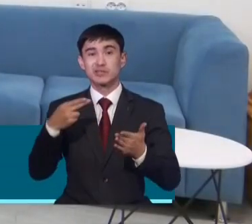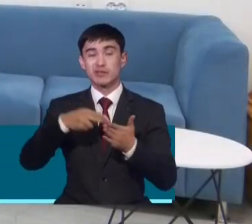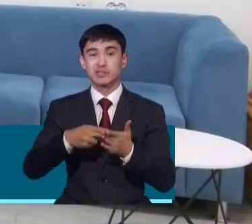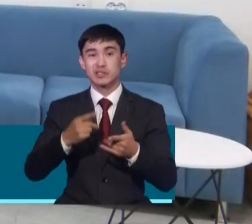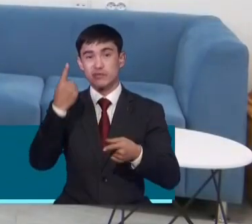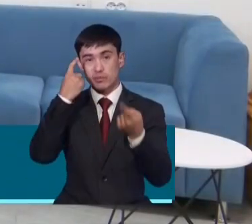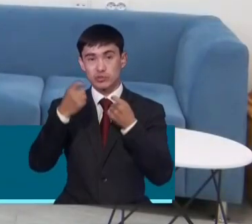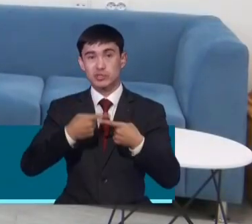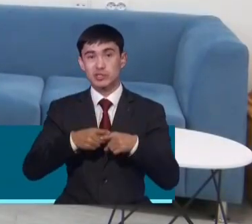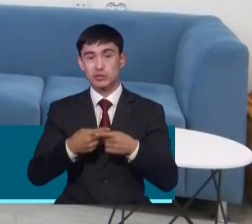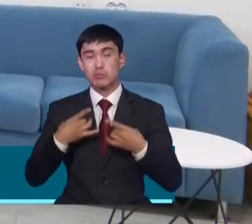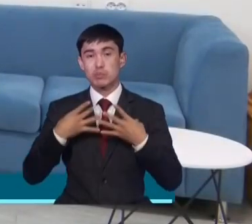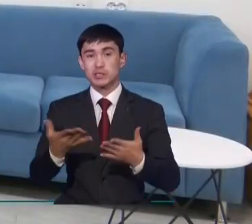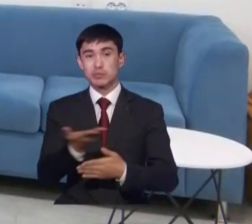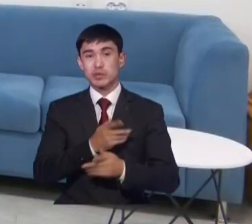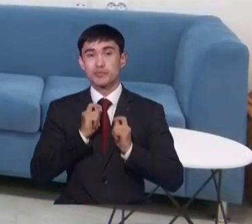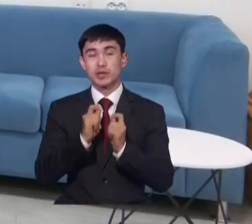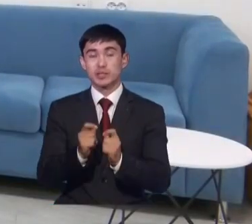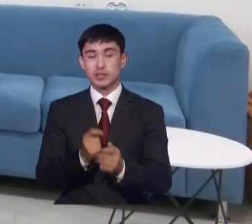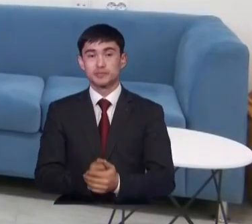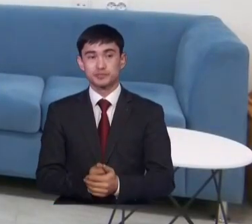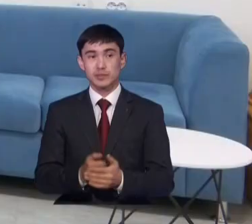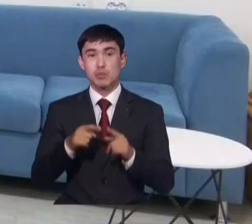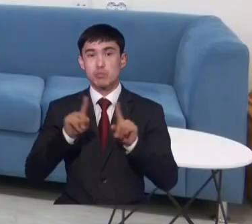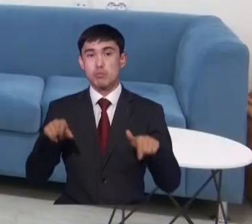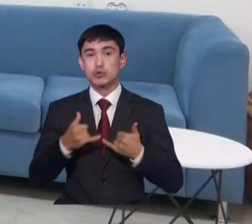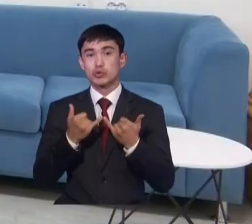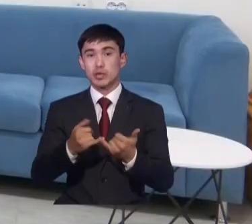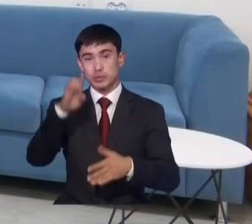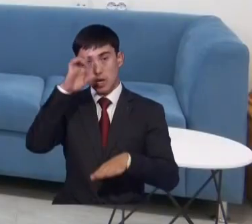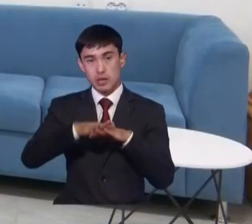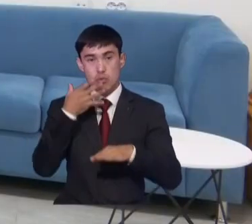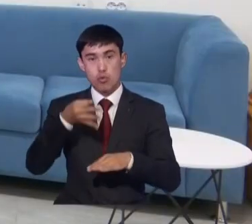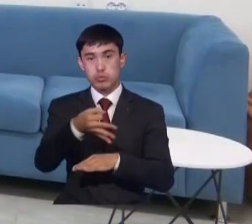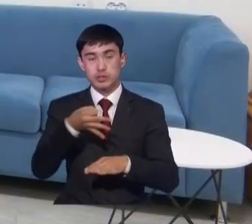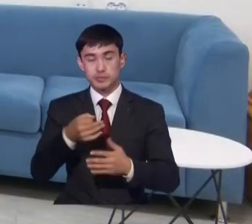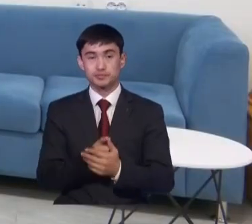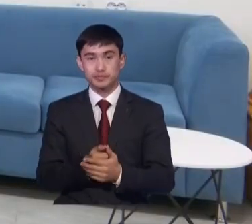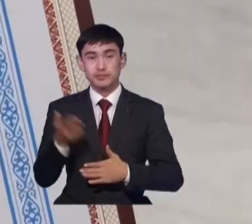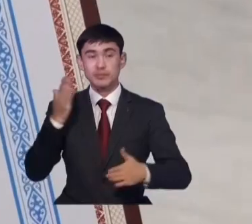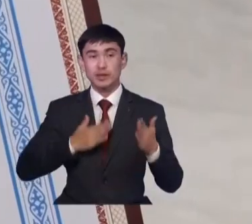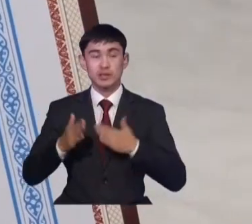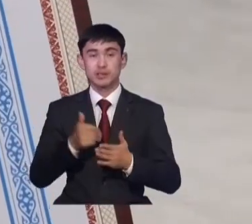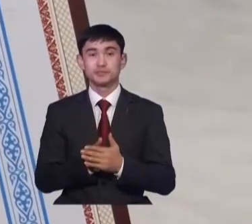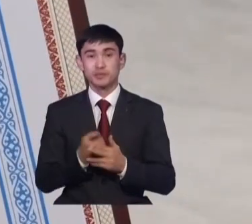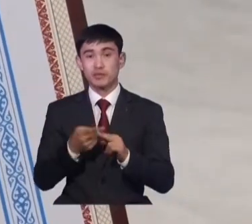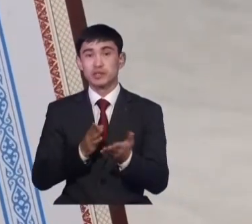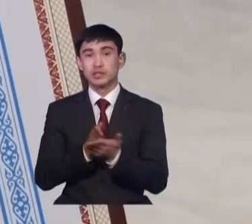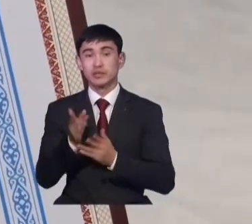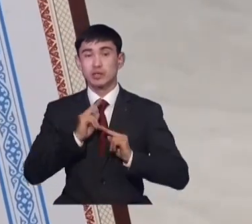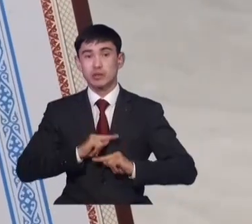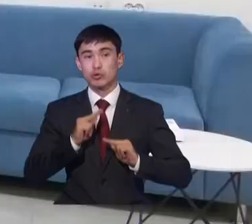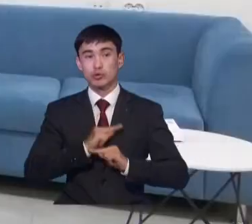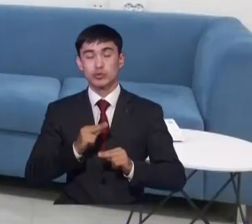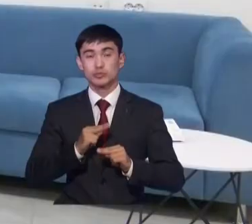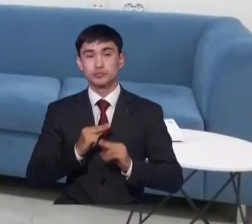технологий. В честь праздника меня наградили почетной грамотой акима области. Я очень рада. В этой сфере я работаю